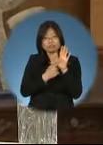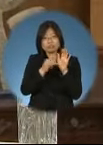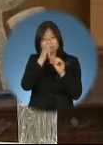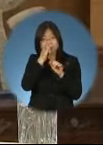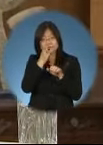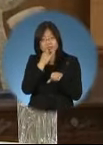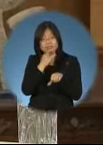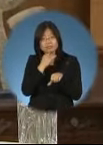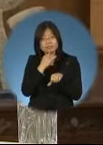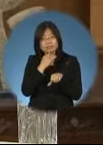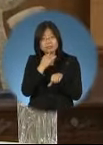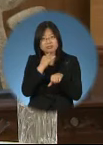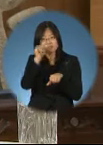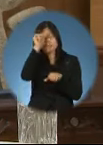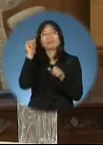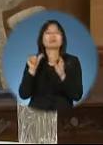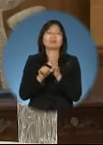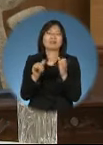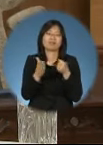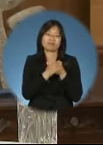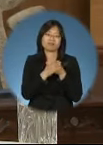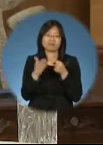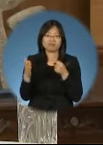오신 그런 인생이시니까.